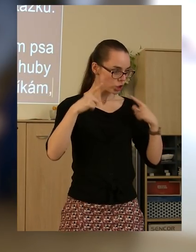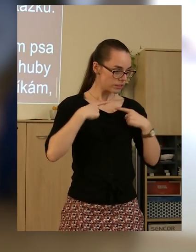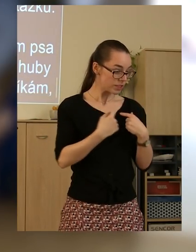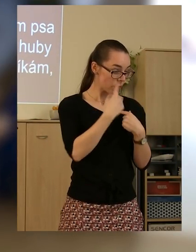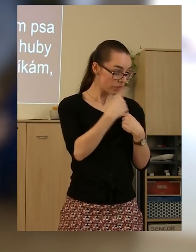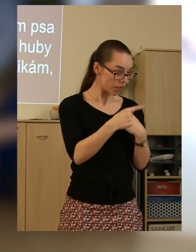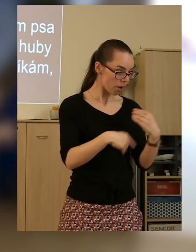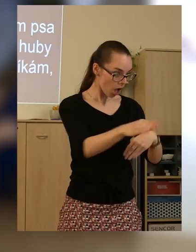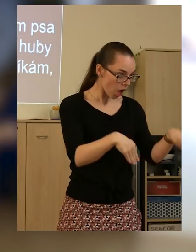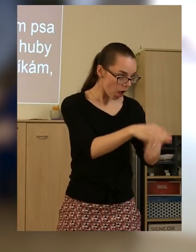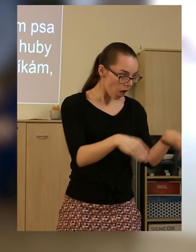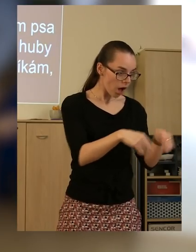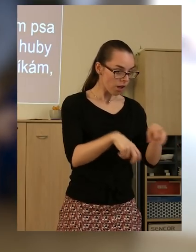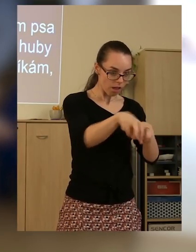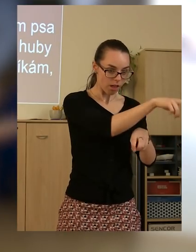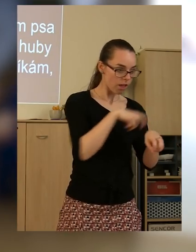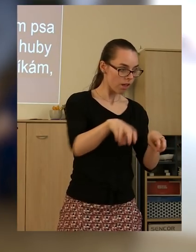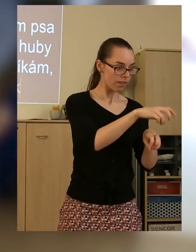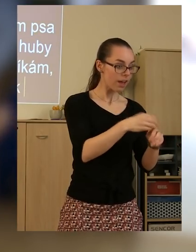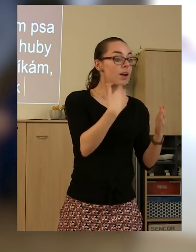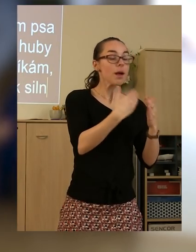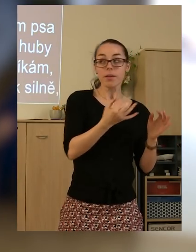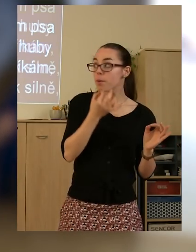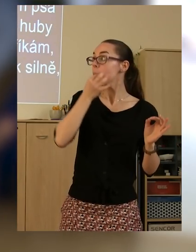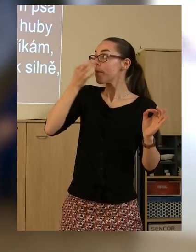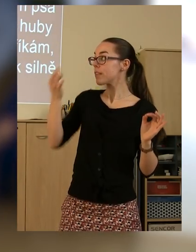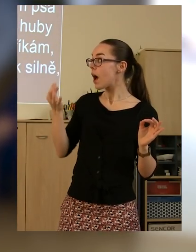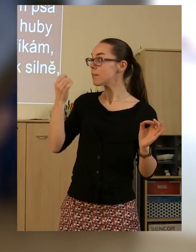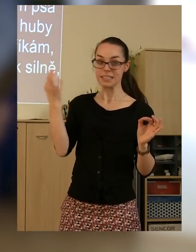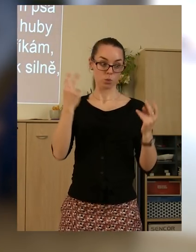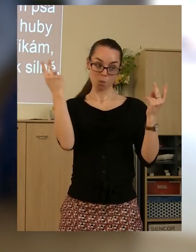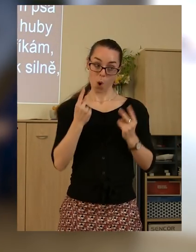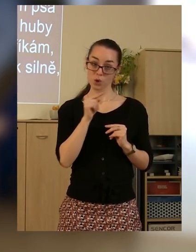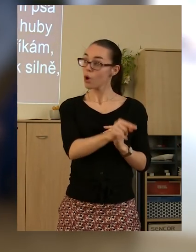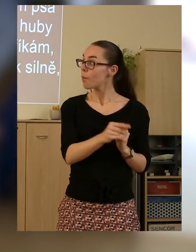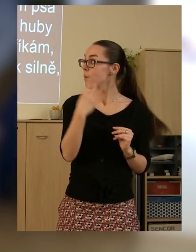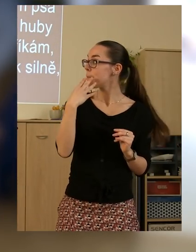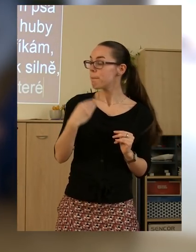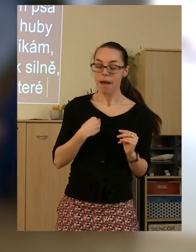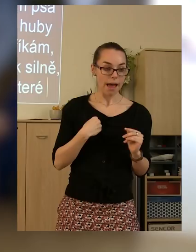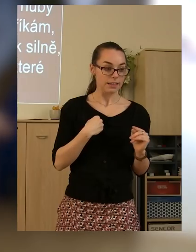jejím tělem, tak proto se ptám na tu náměstíčnost, jestli něco podobného.